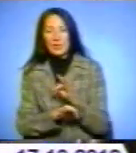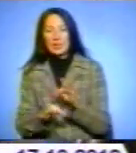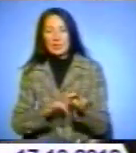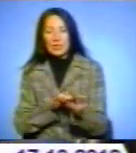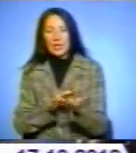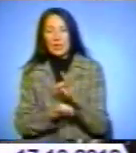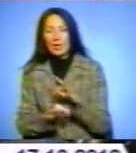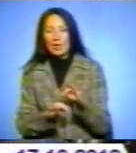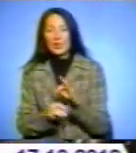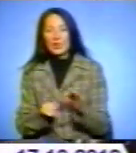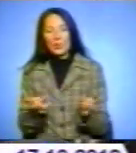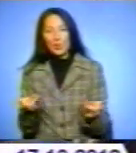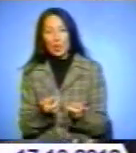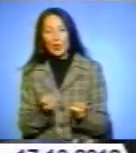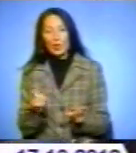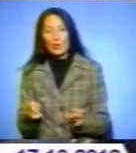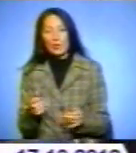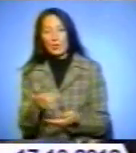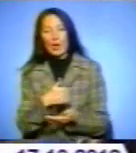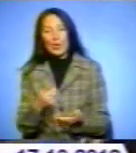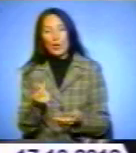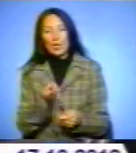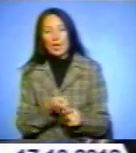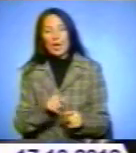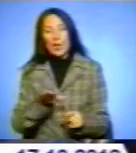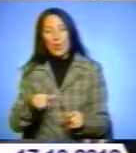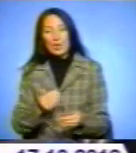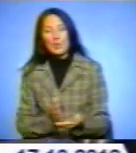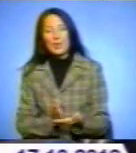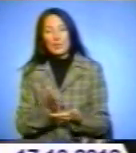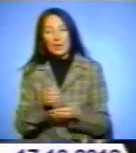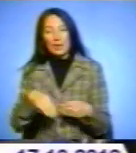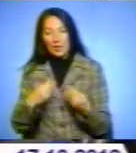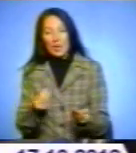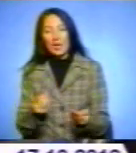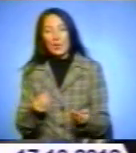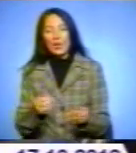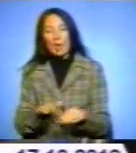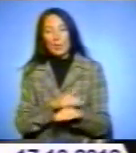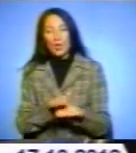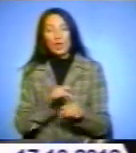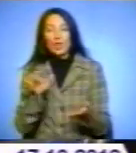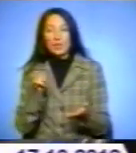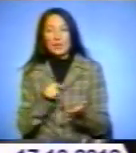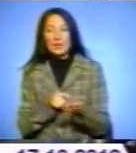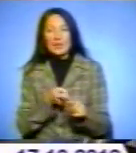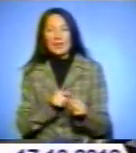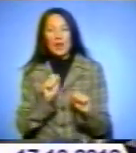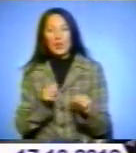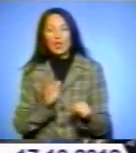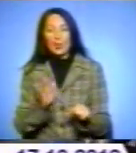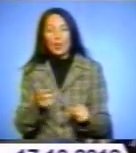Збираємо гроші, які потім направляємо на благодійні цілі. Це може бути кошти